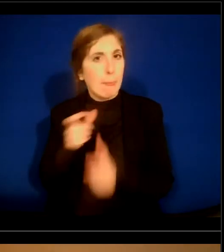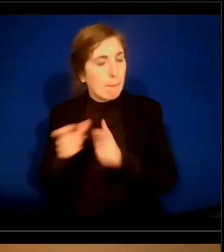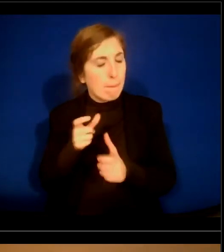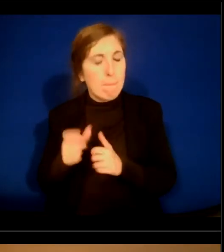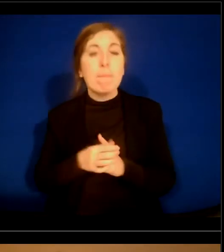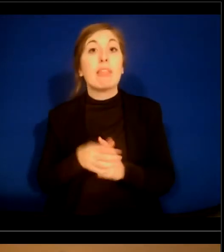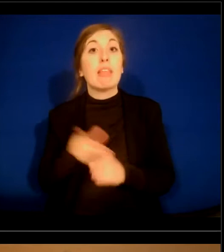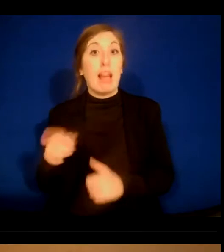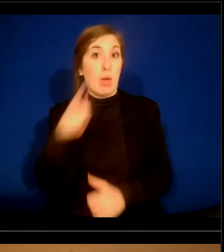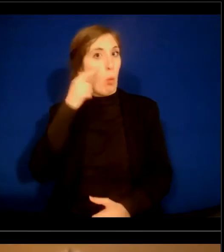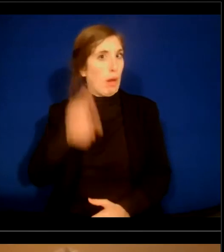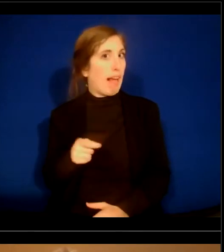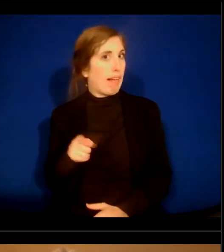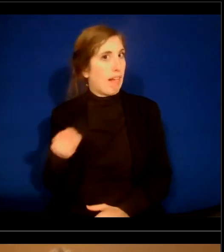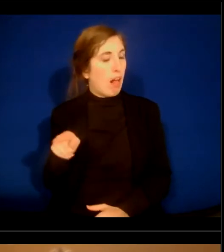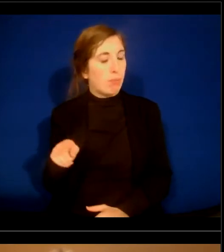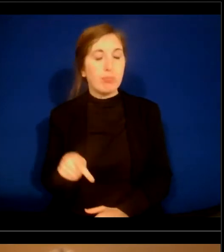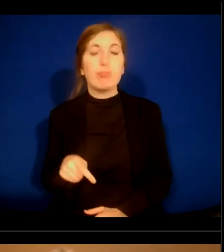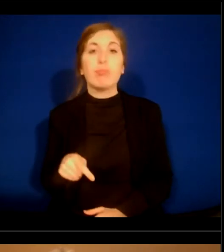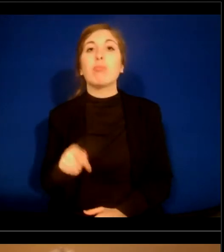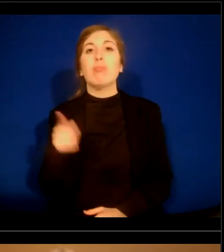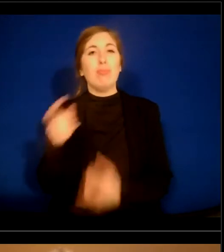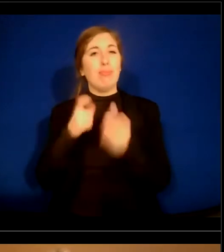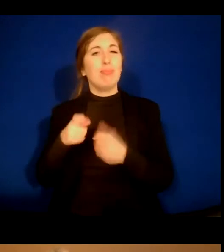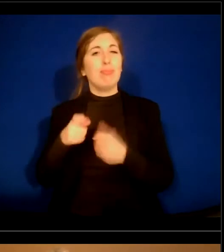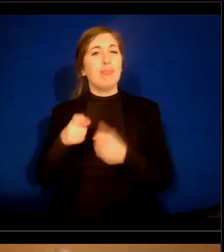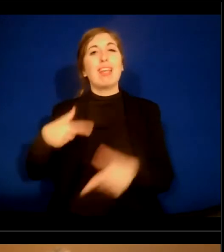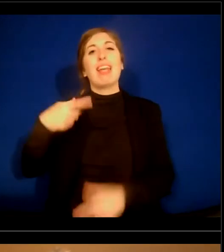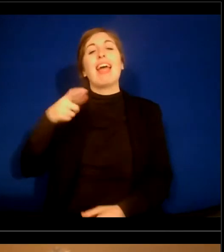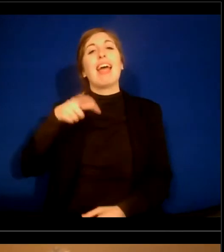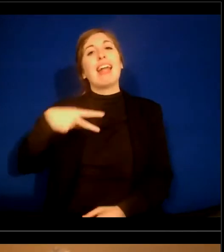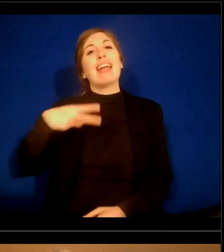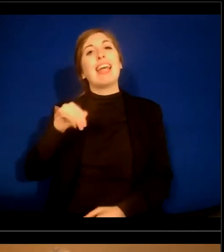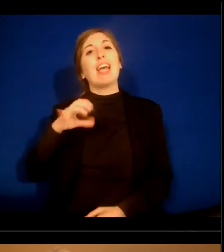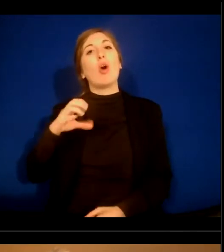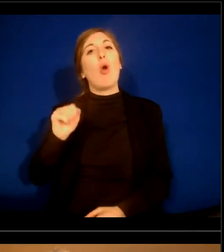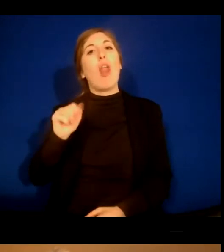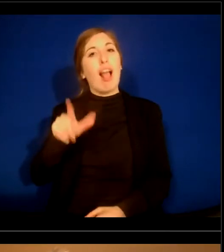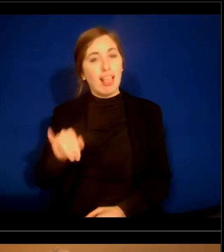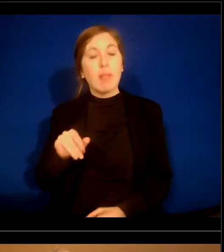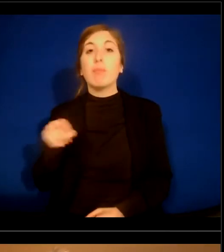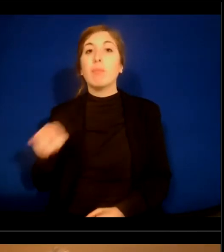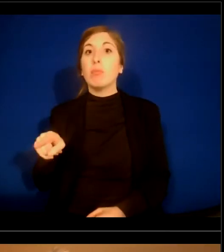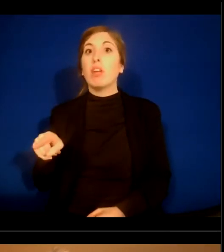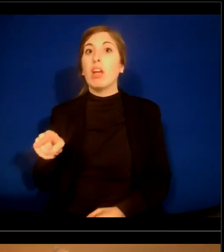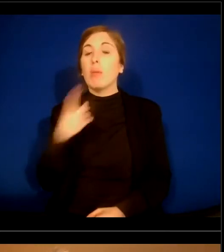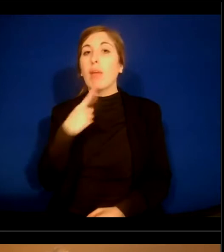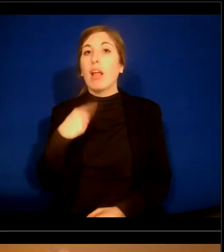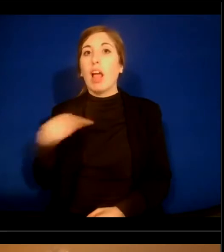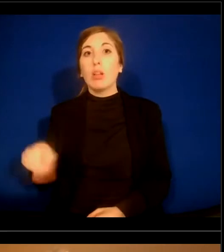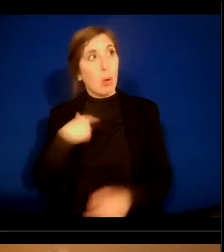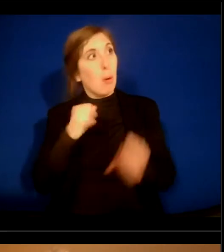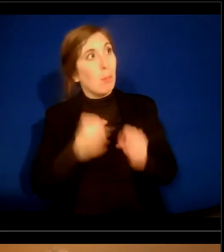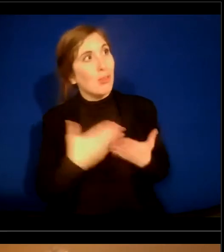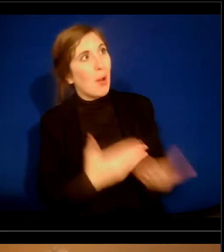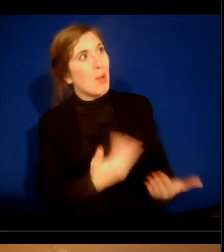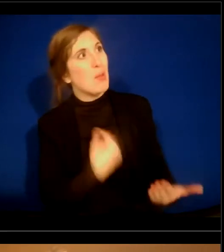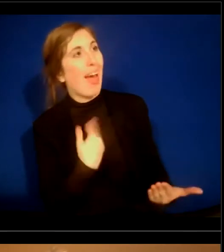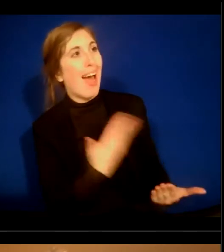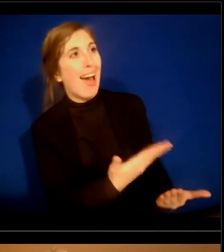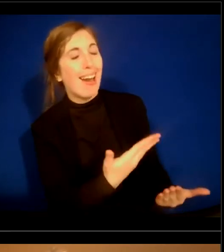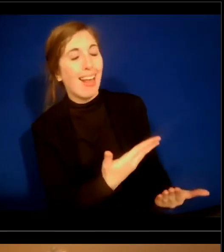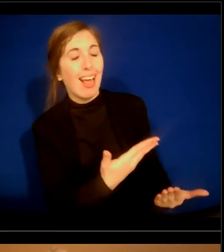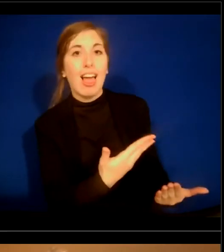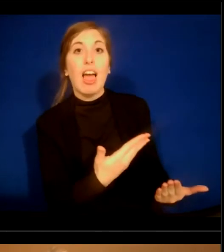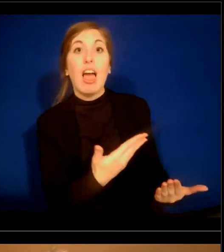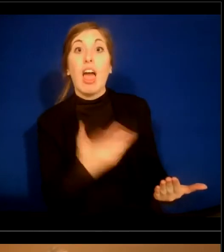Ucraina per l'appunto, di Mykolaiv, e si è offerta ad aiutarmi, si è offerta ad aiutarmi, dicendomi: guarda,